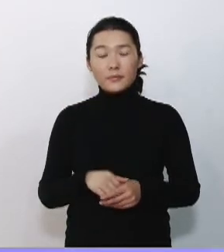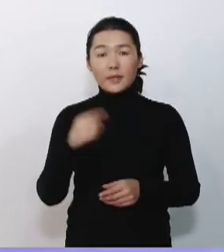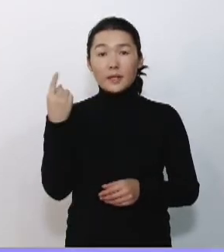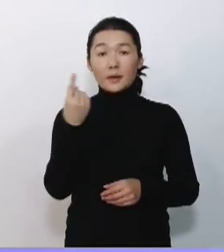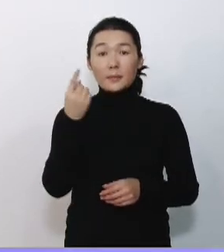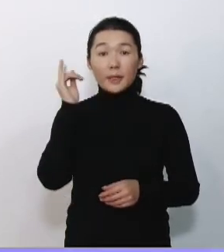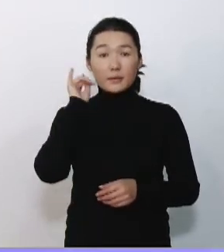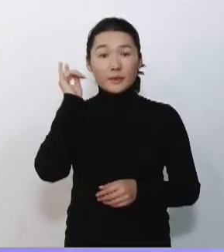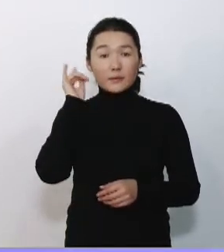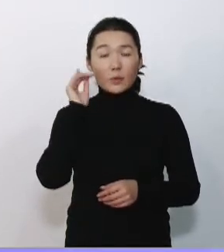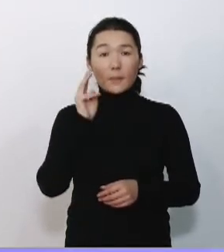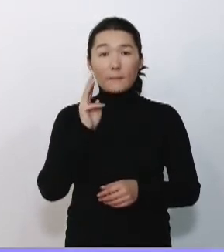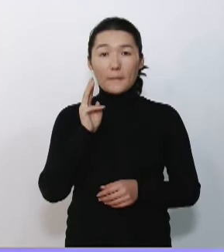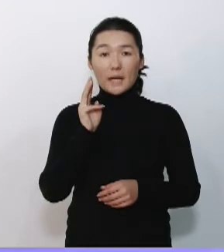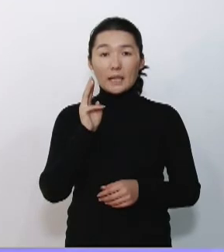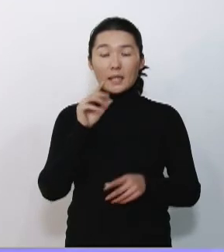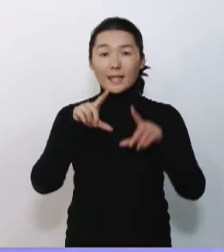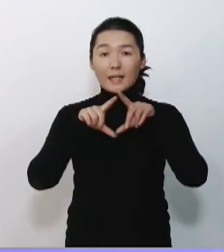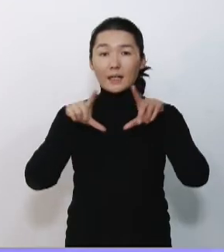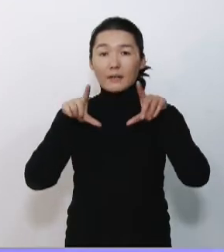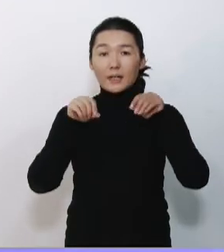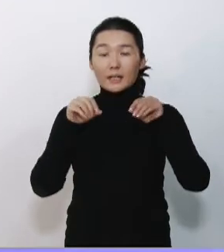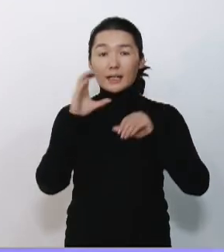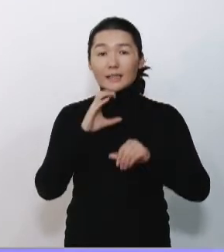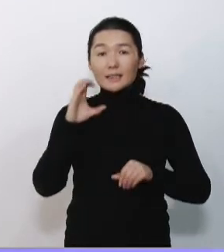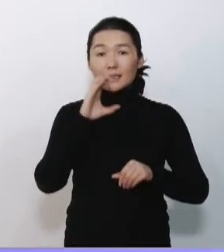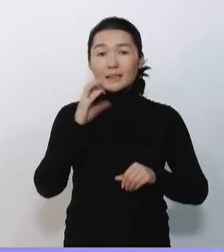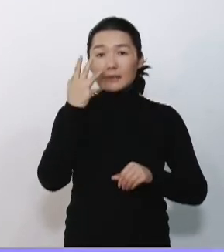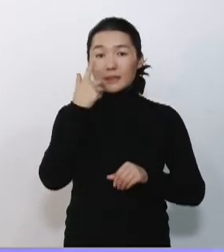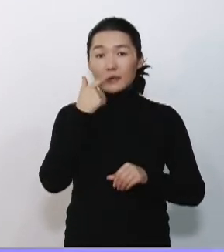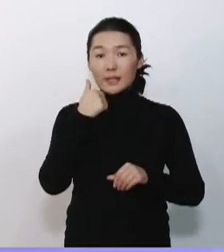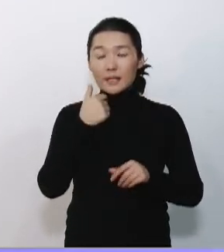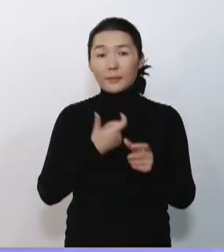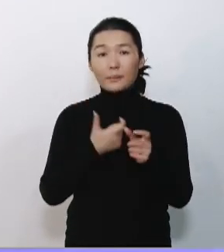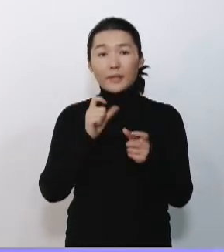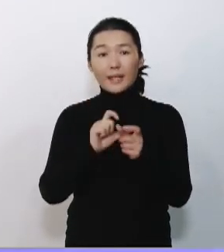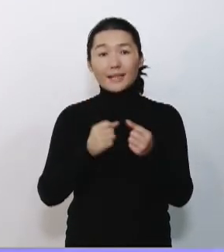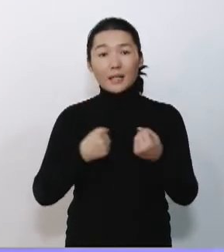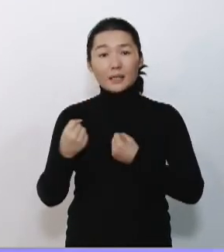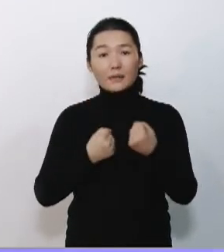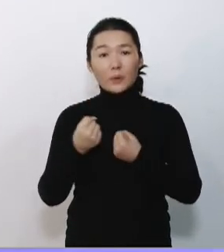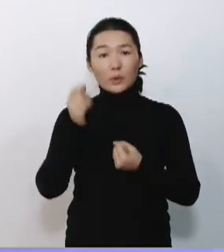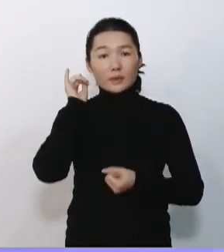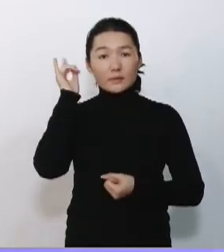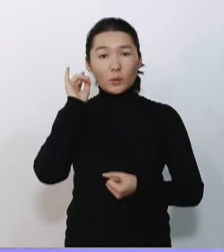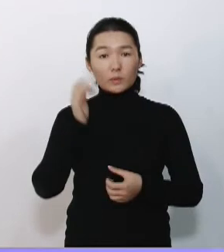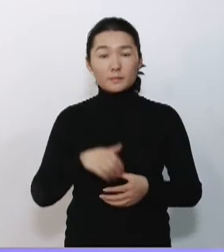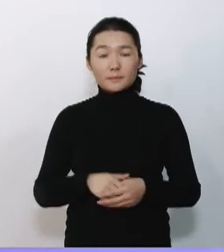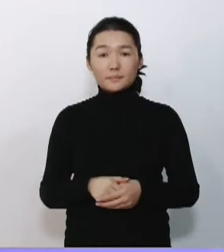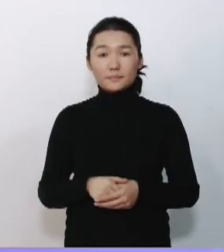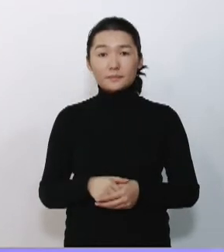Первый звук «М» квадрат. Синего цвета – это твердый звук.